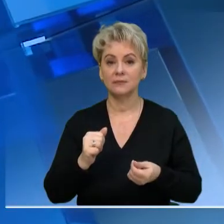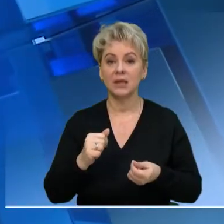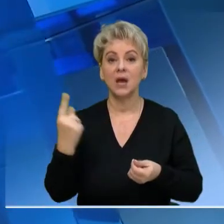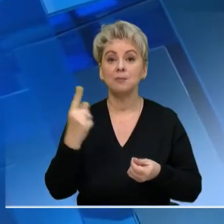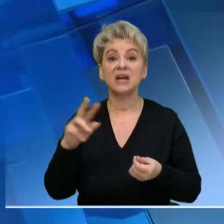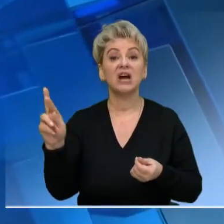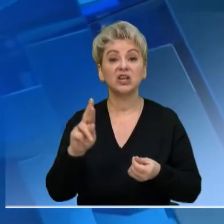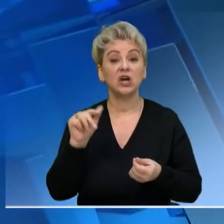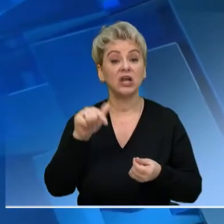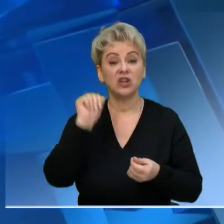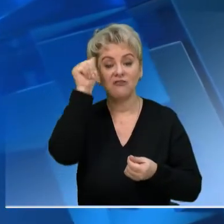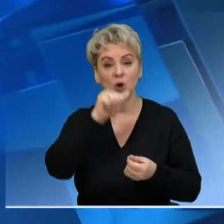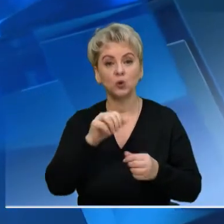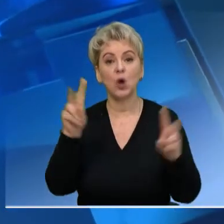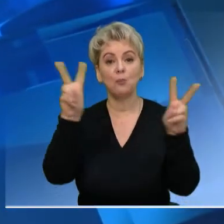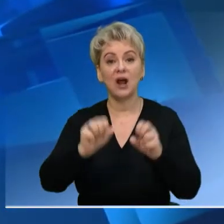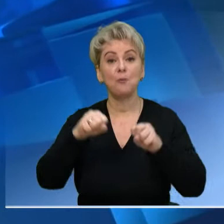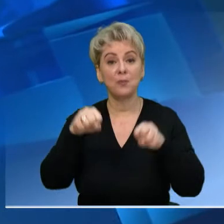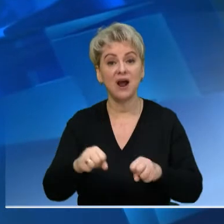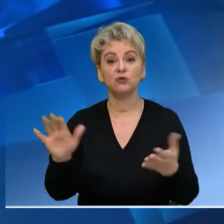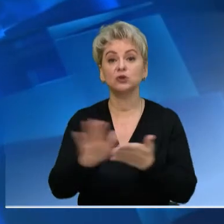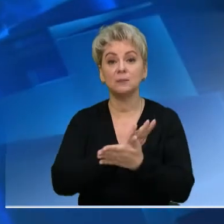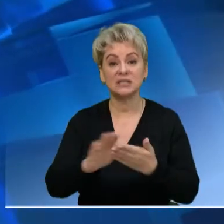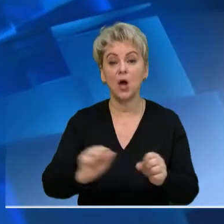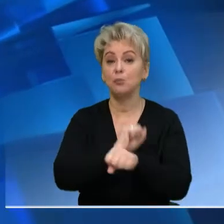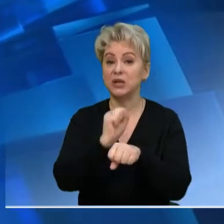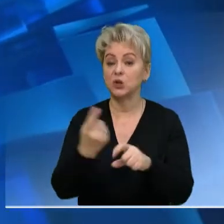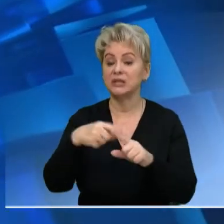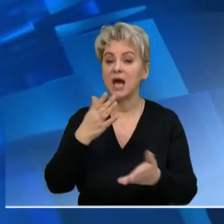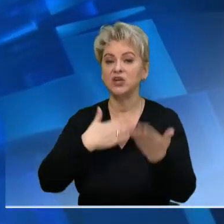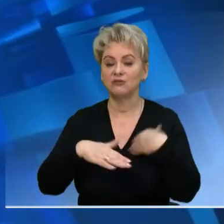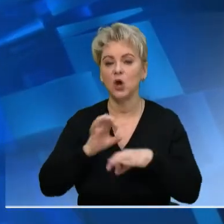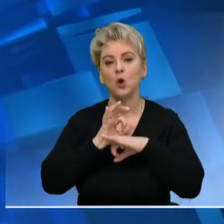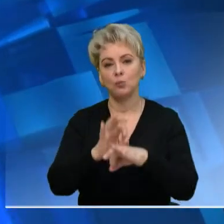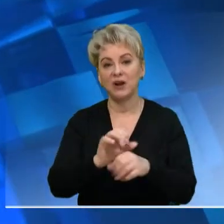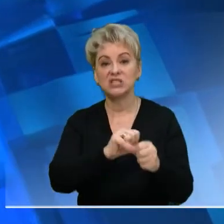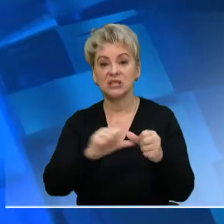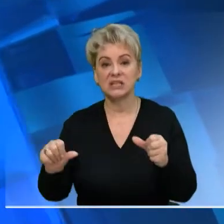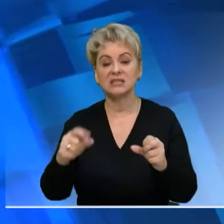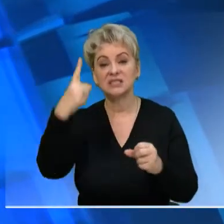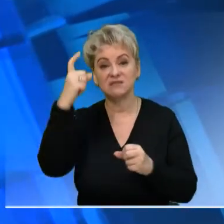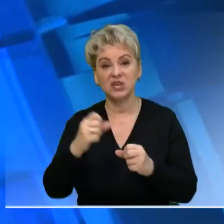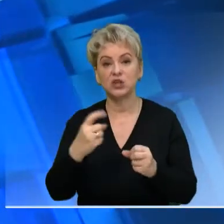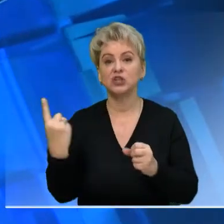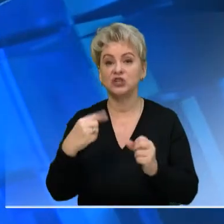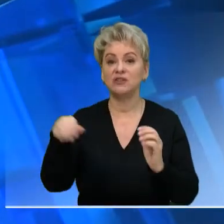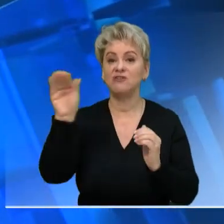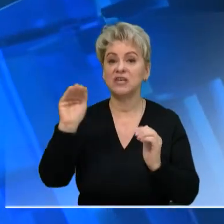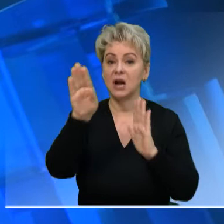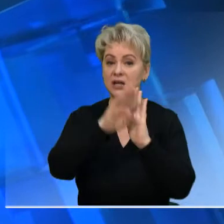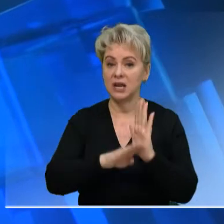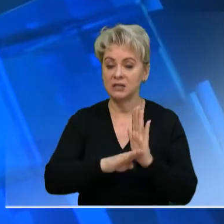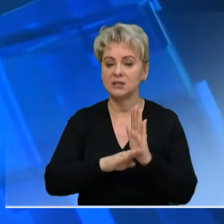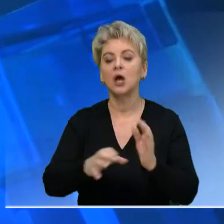С 1 января этого года проверку права на бесплатную парковку для инвалидов проводят на основании сведений Единого федерального